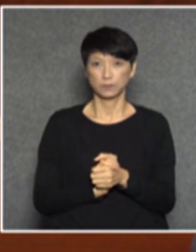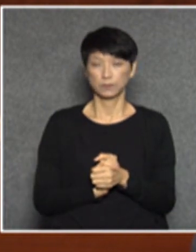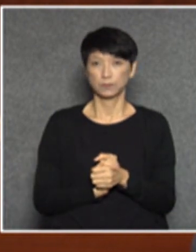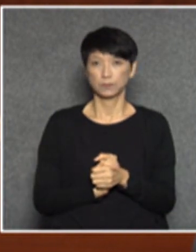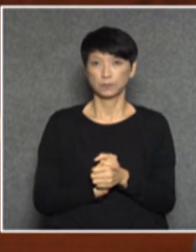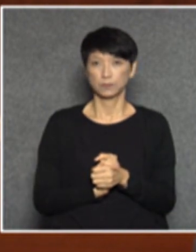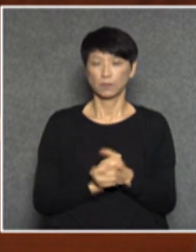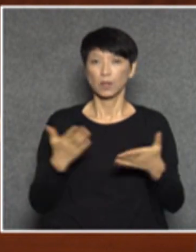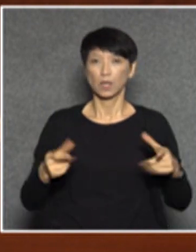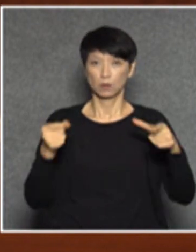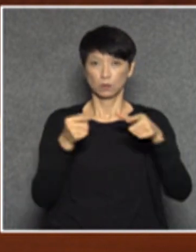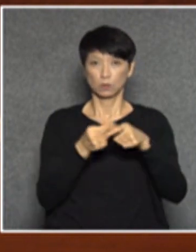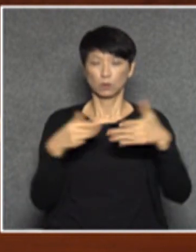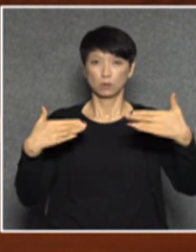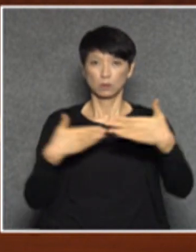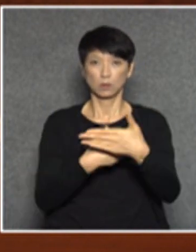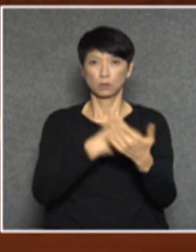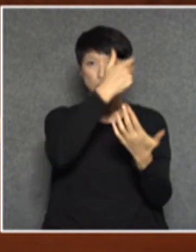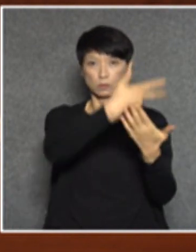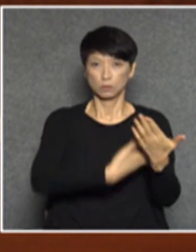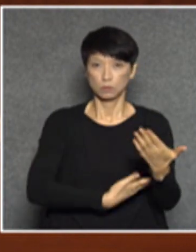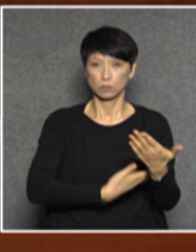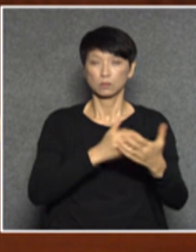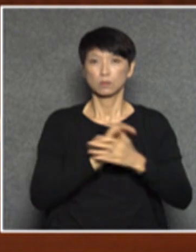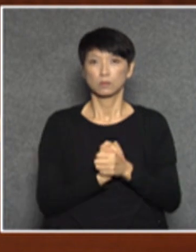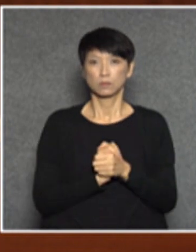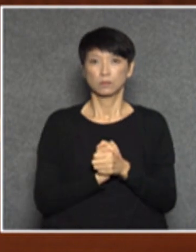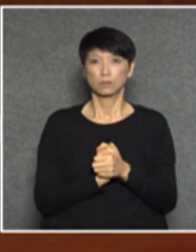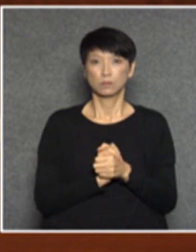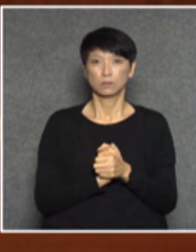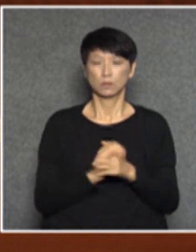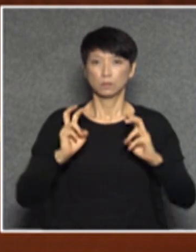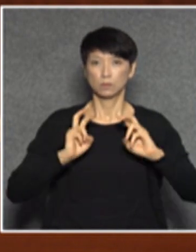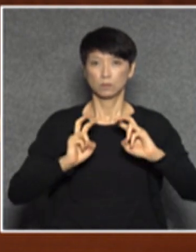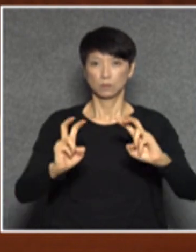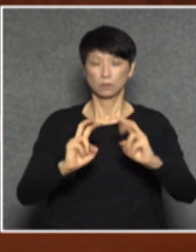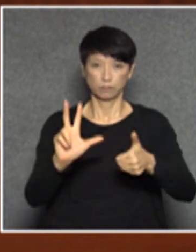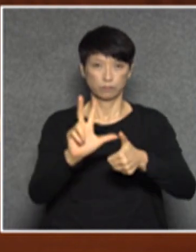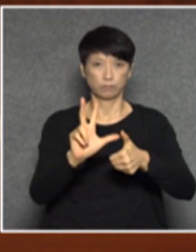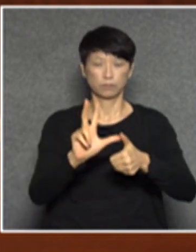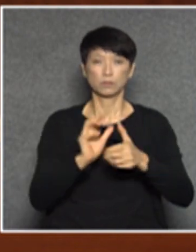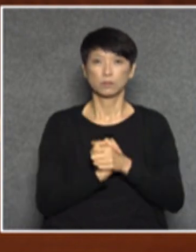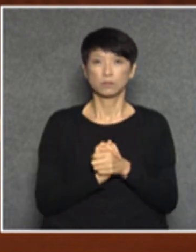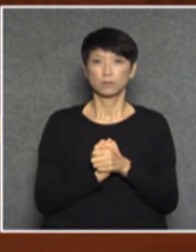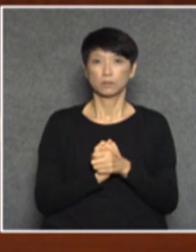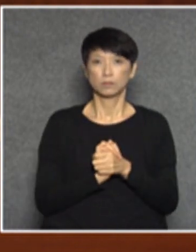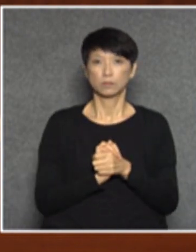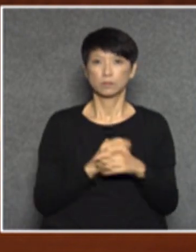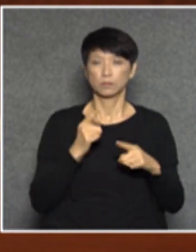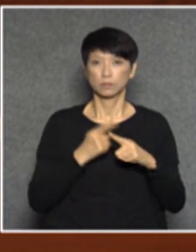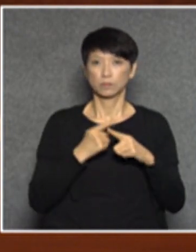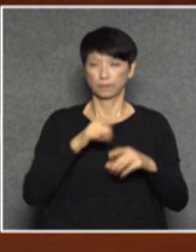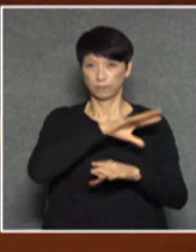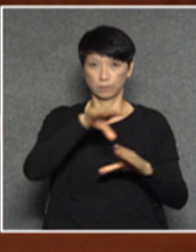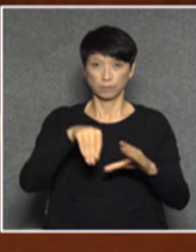公共交通系統呢是十分倚重我們的鐵路的，這個呢當然包括